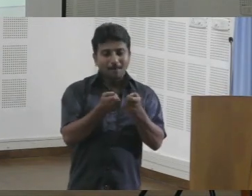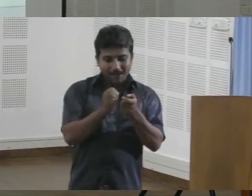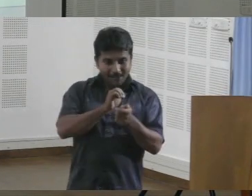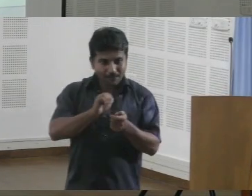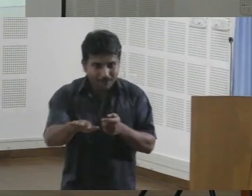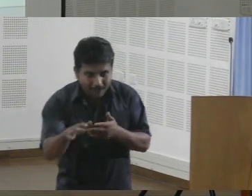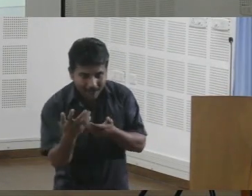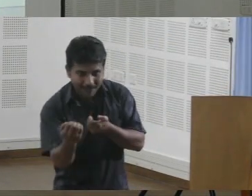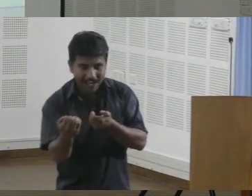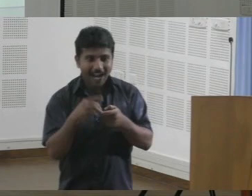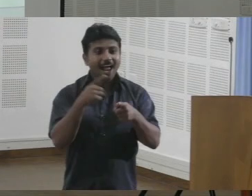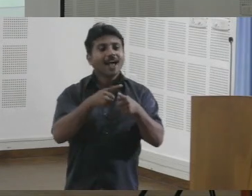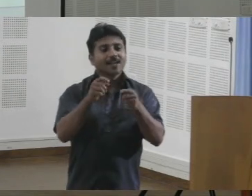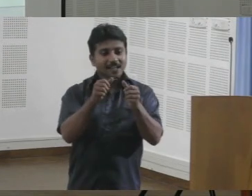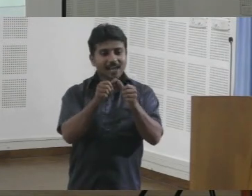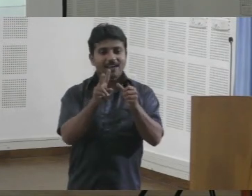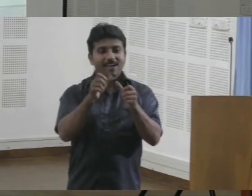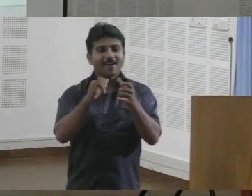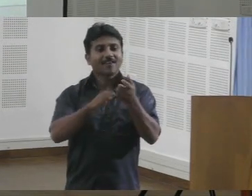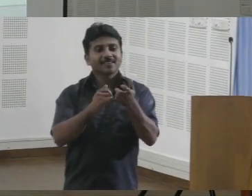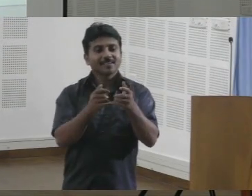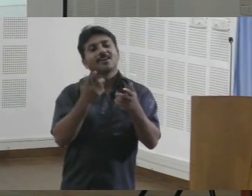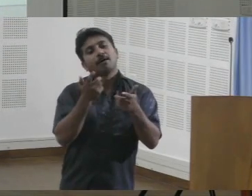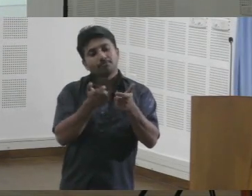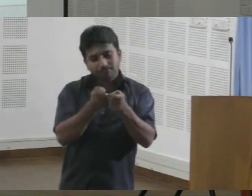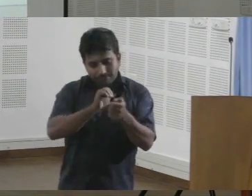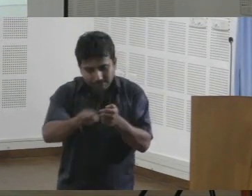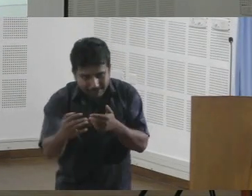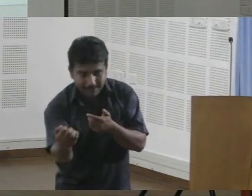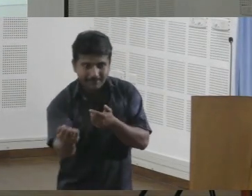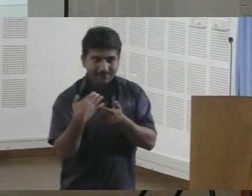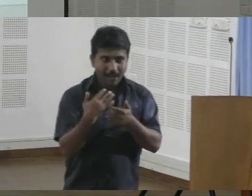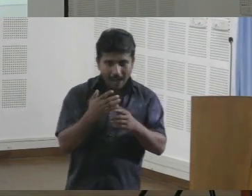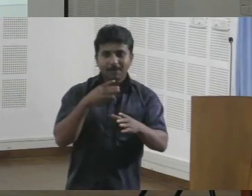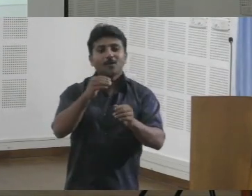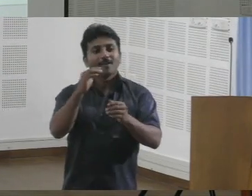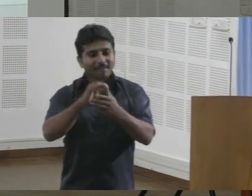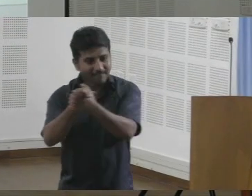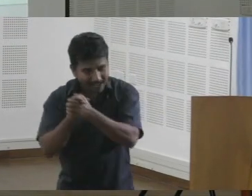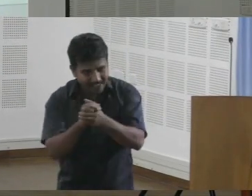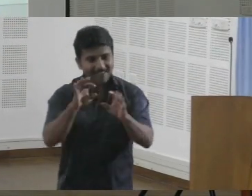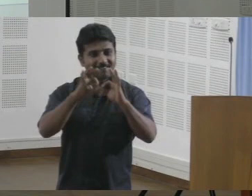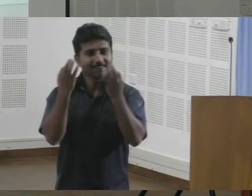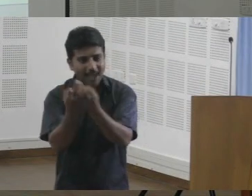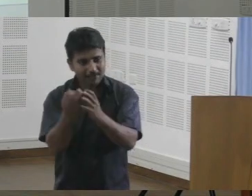കൊടുക്കാനും, അപ്പോൾ അവർ തിരിച്ച് ഇവന് വിഷസ് അയക്കാനും, അങ്ങനെ അവൻ കുറേയും കൂടെ ഫാമിലീസിലും ഫ്രണ്ട്സിലും ഒക്കെ നല്ലോണം ഇൻട്രാക്ട്